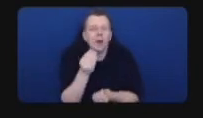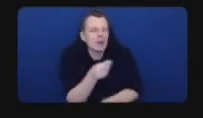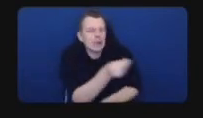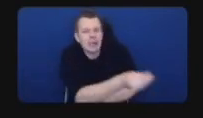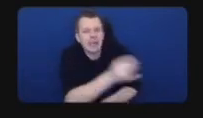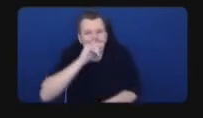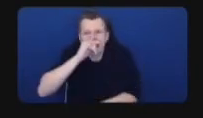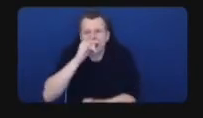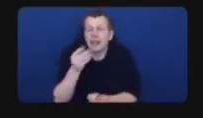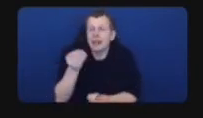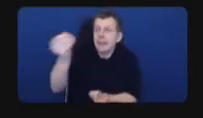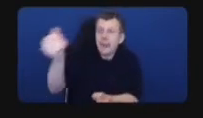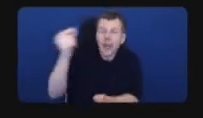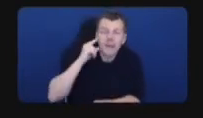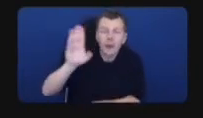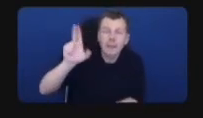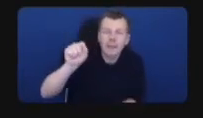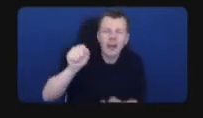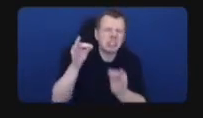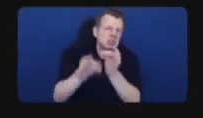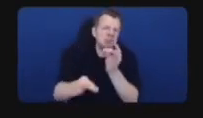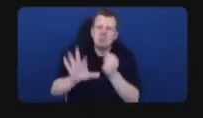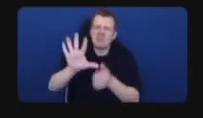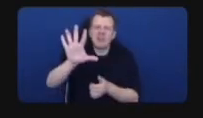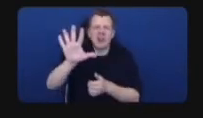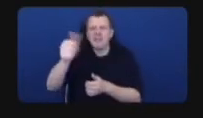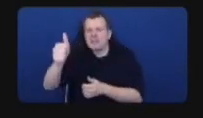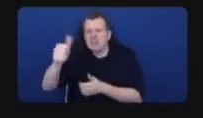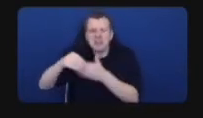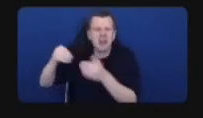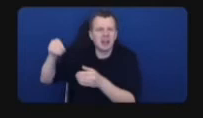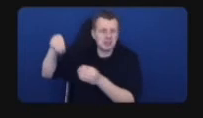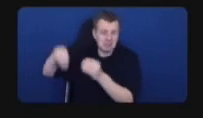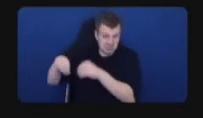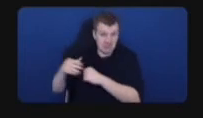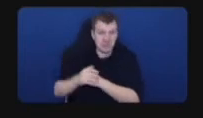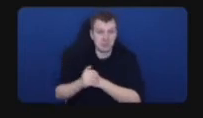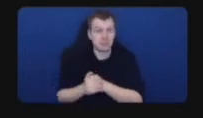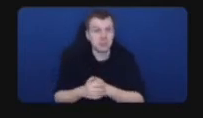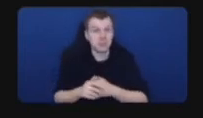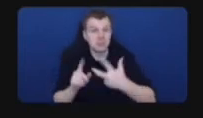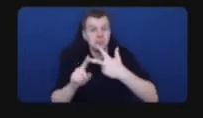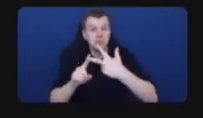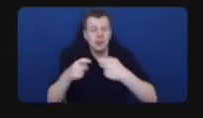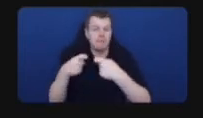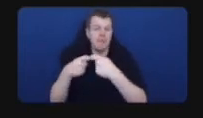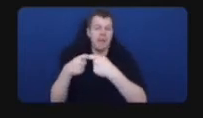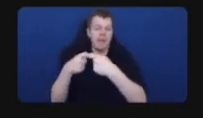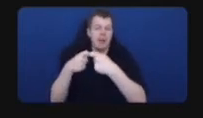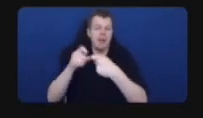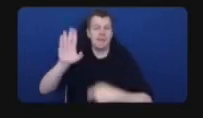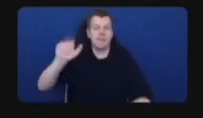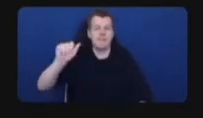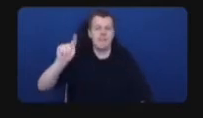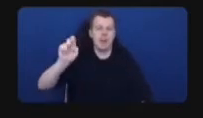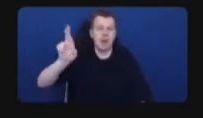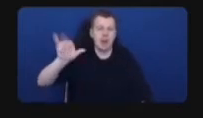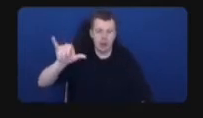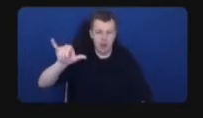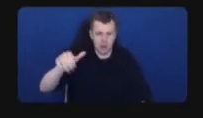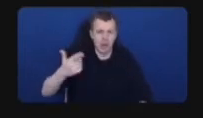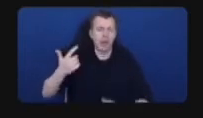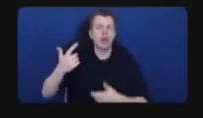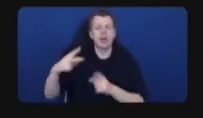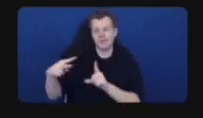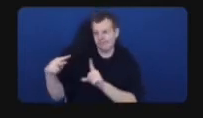够放足够的钱，能够给孩子买一些零食或者是说能够坐公交车那就足够了。接下来一件事情